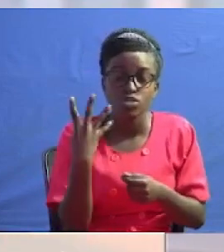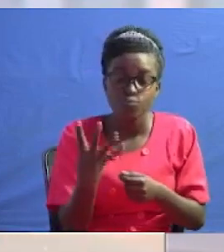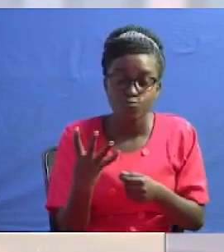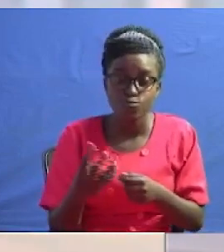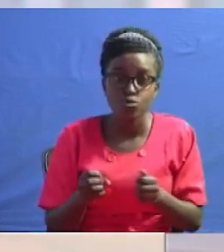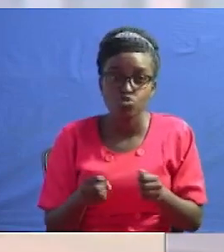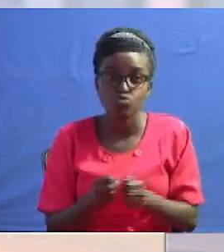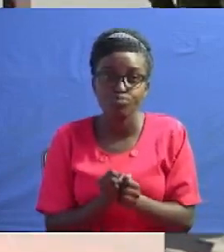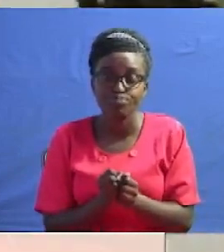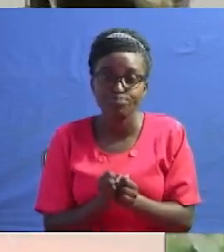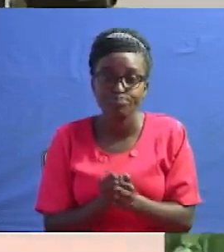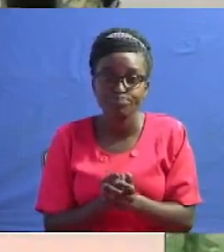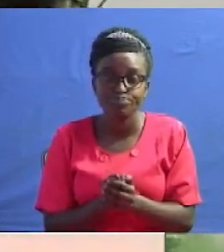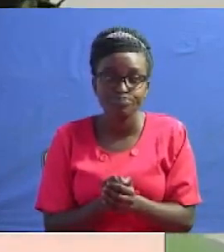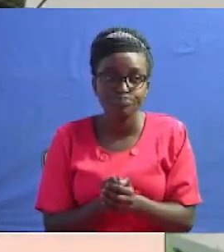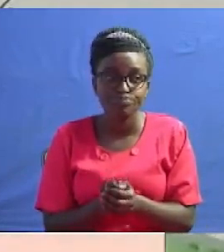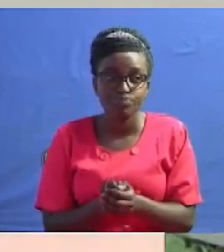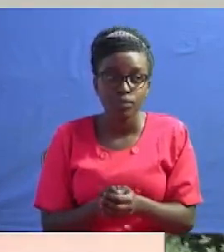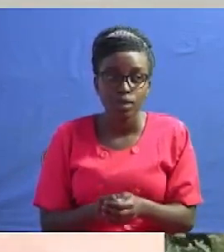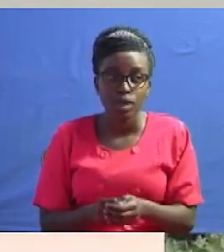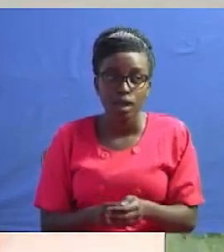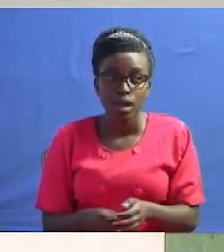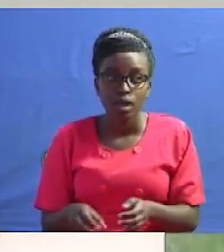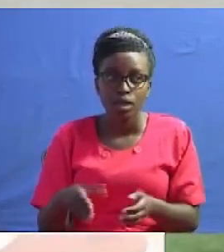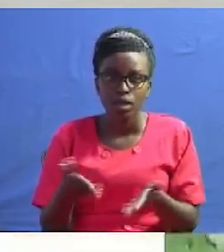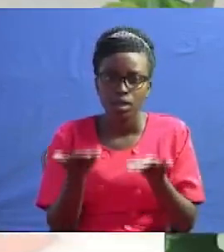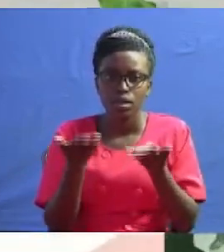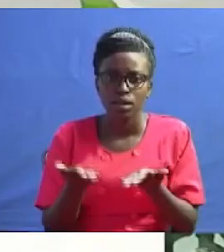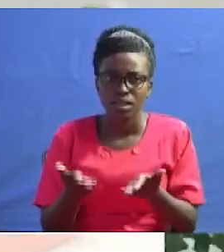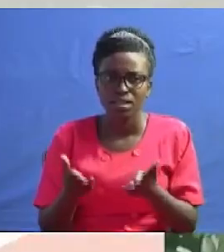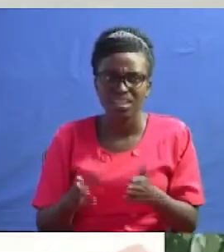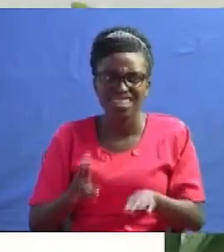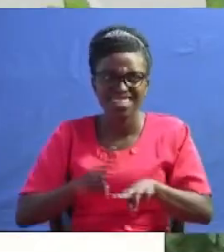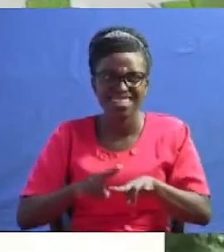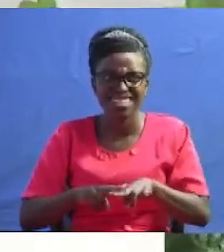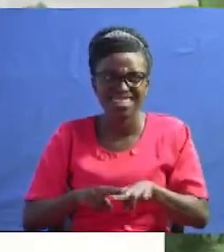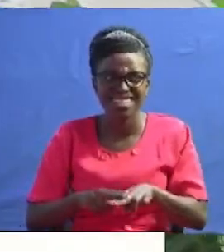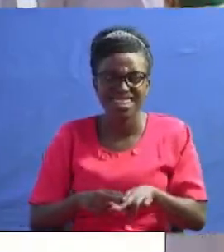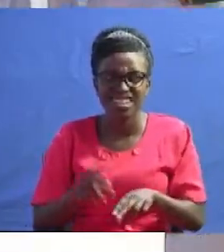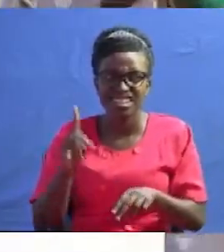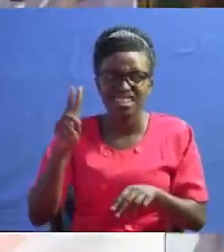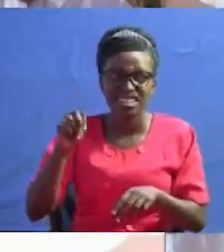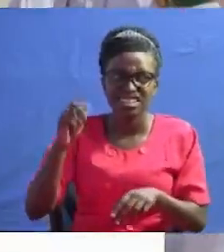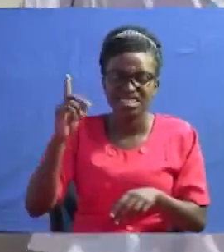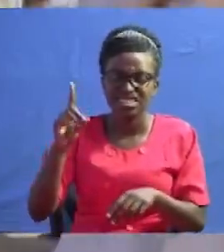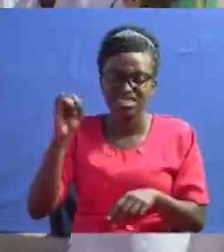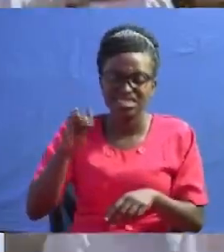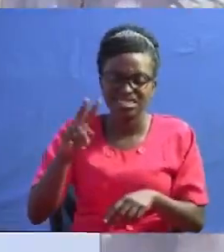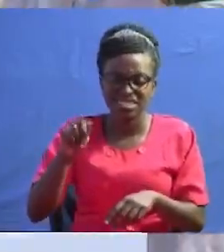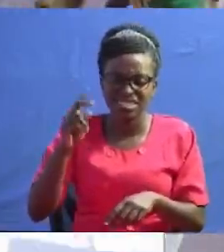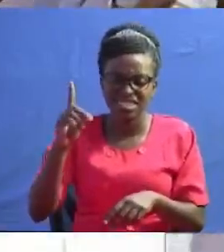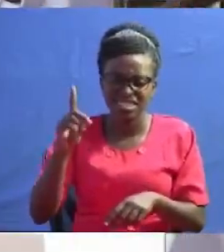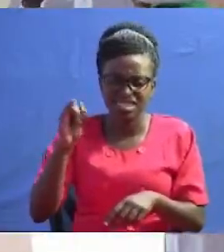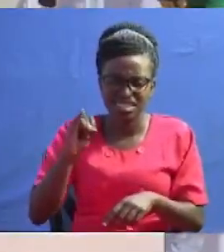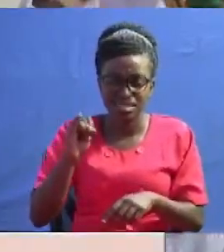2024-2025. Mbunge wa eneo bunge la Kiharu na mwenyekiti wa kamati ya bajeti Ndindi Nyoro amesema kuwa serikali